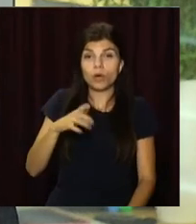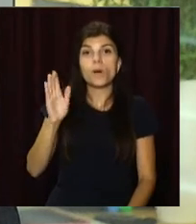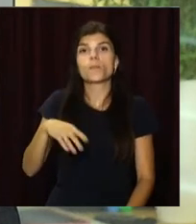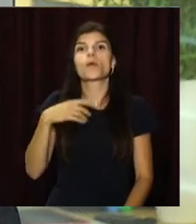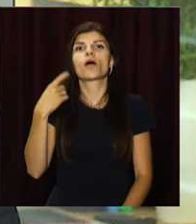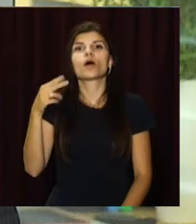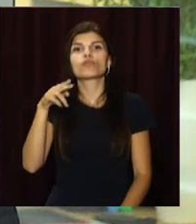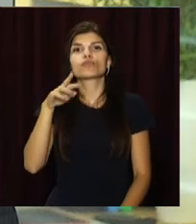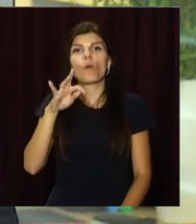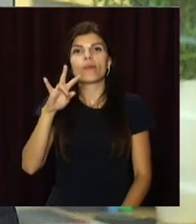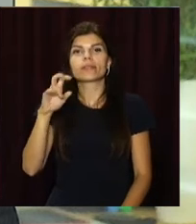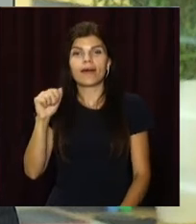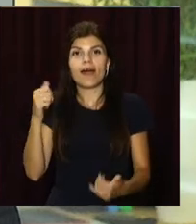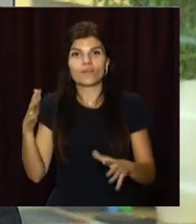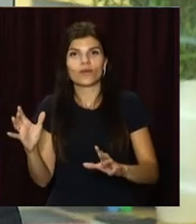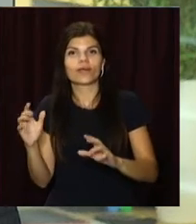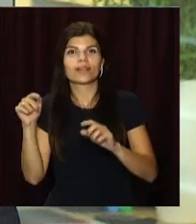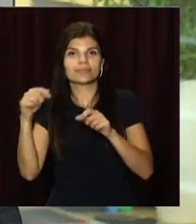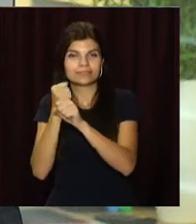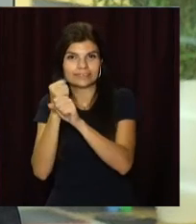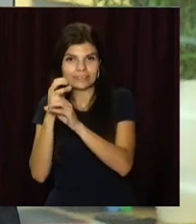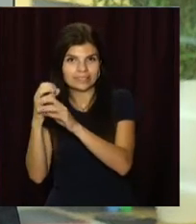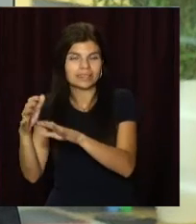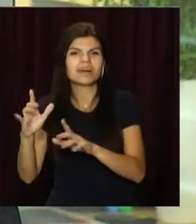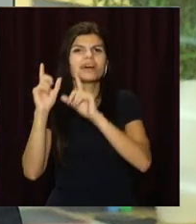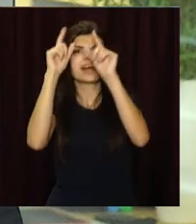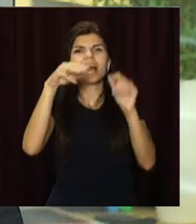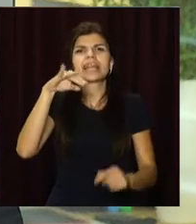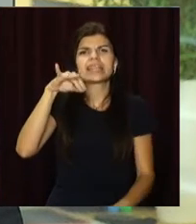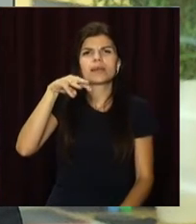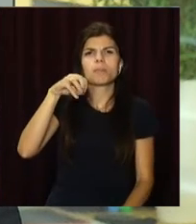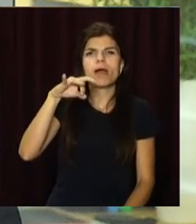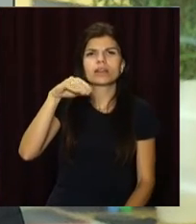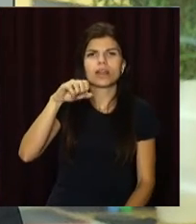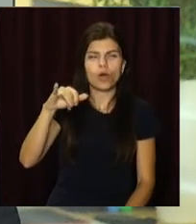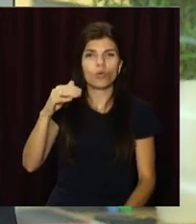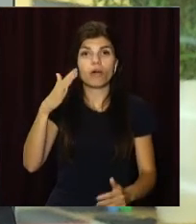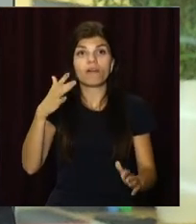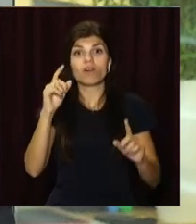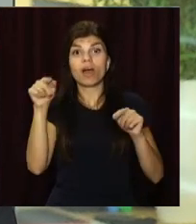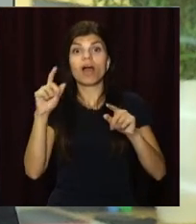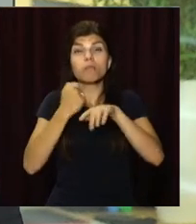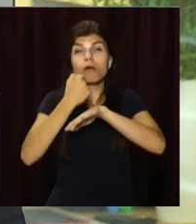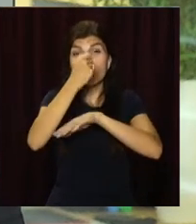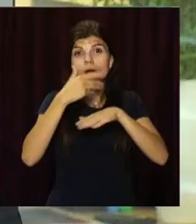вже у себе на батьківщині у місті Теміртау. Про візит казахської делегації – далі.